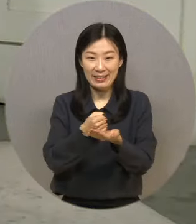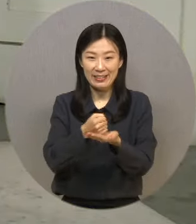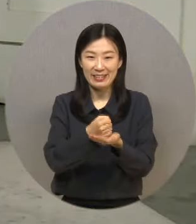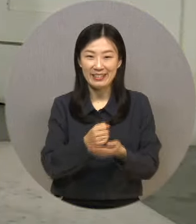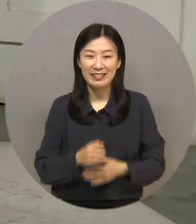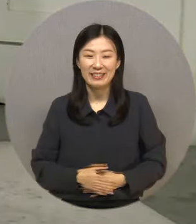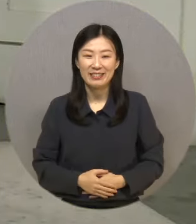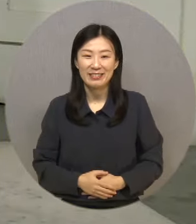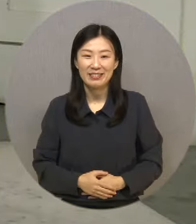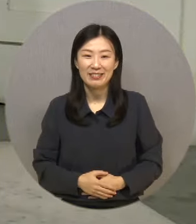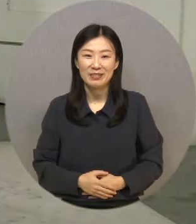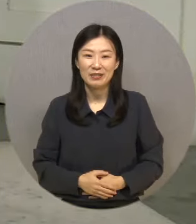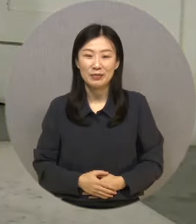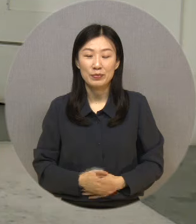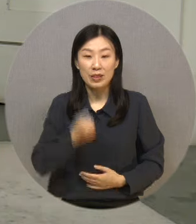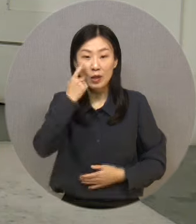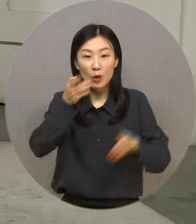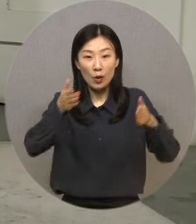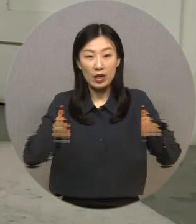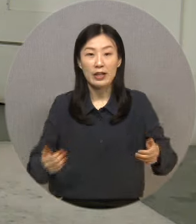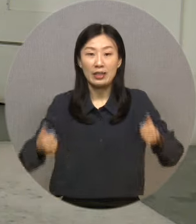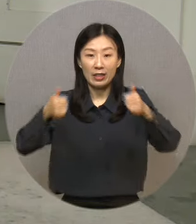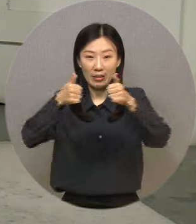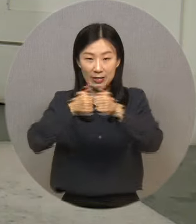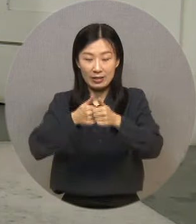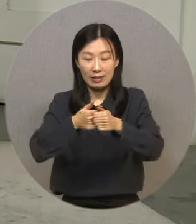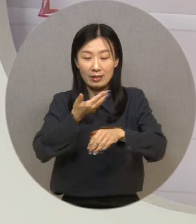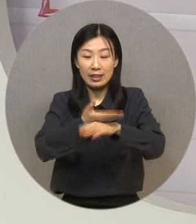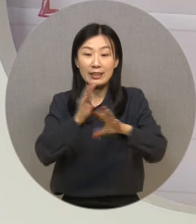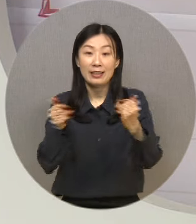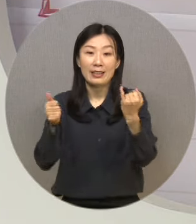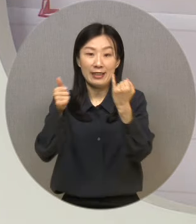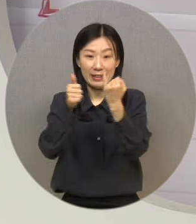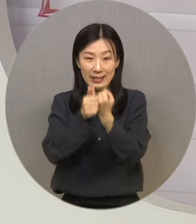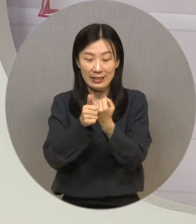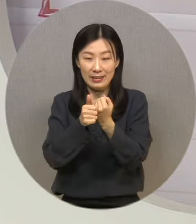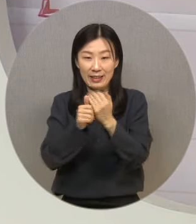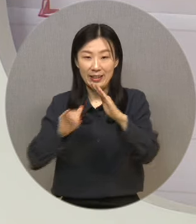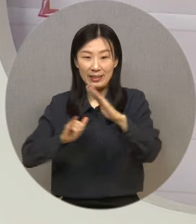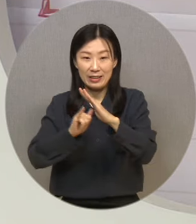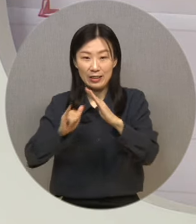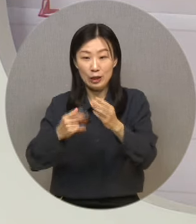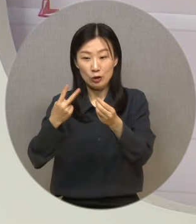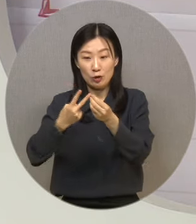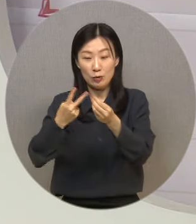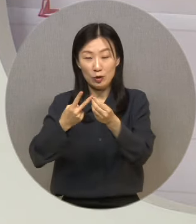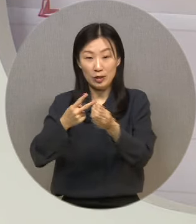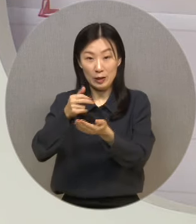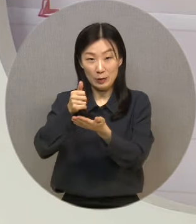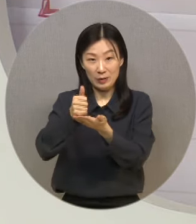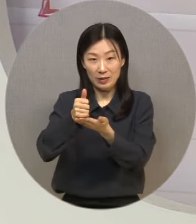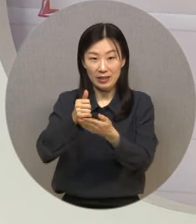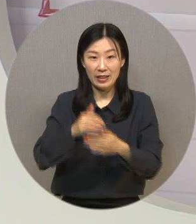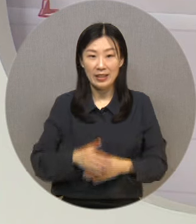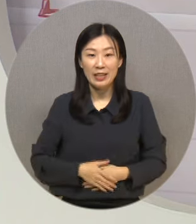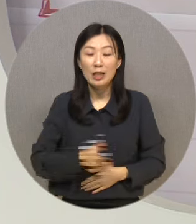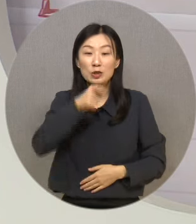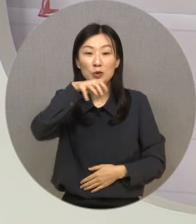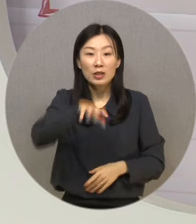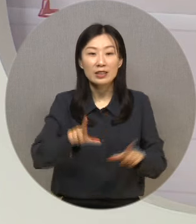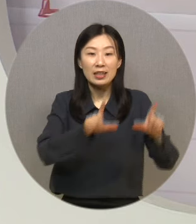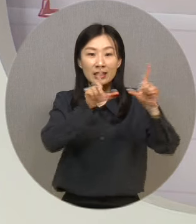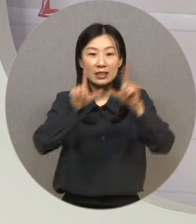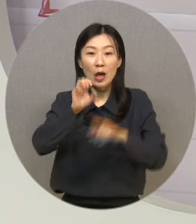월간 결선 다문화 가족 부문 자 두 번째 참가자분을 만나 뵙겠습니다. 아, 수원에 사시는 홍콩 출신